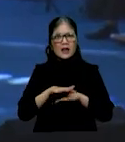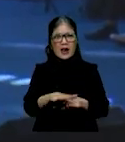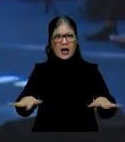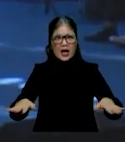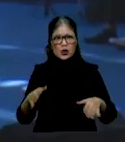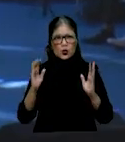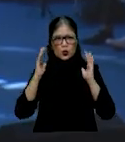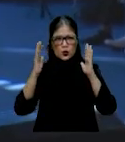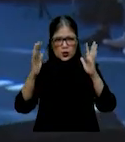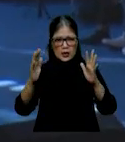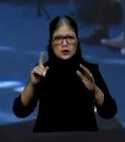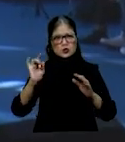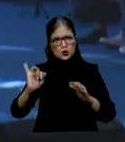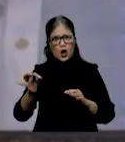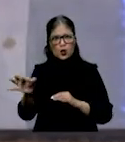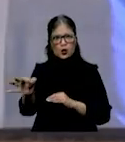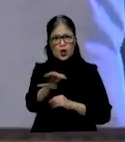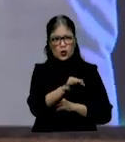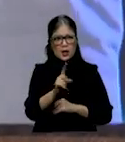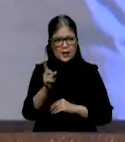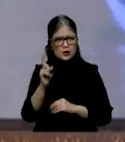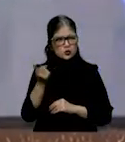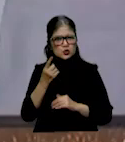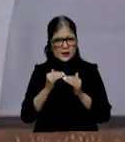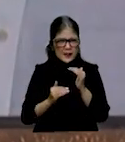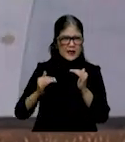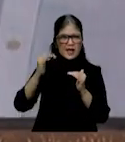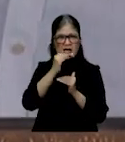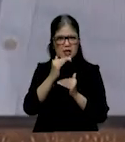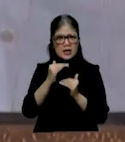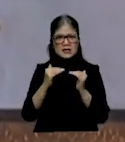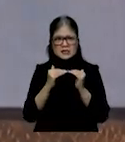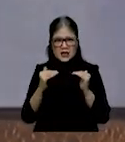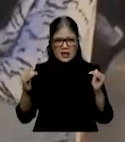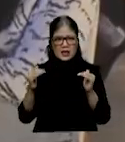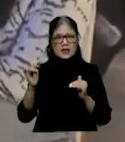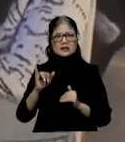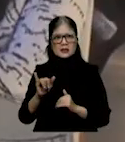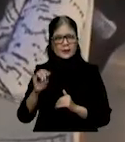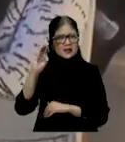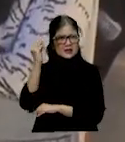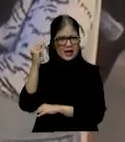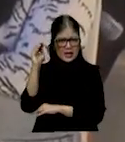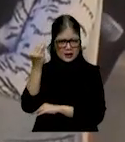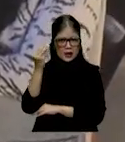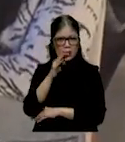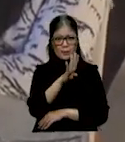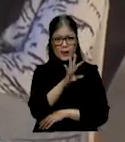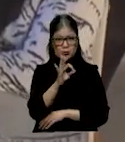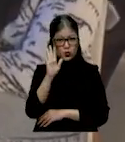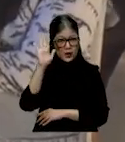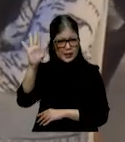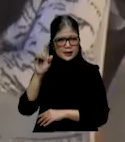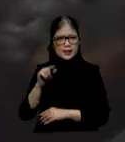menjadikan kota-kota yang ada untuk ditingkatkan agar menjadi setara dengan Jakarta 40 nantinya akan